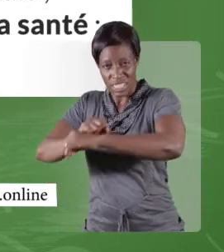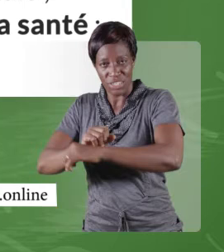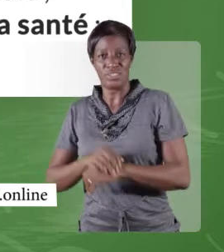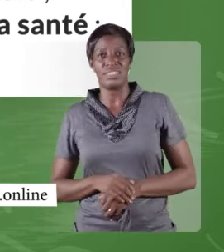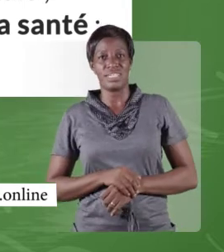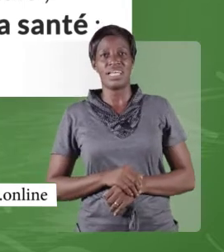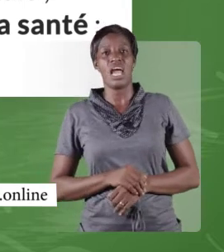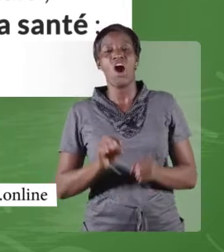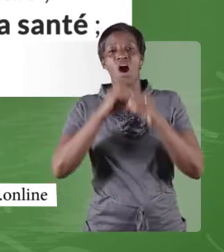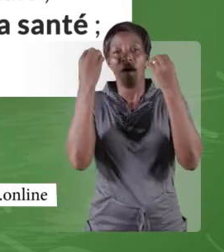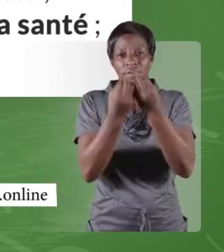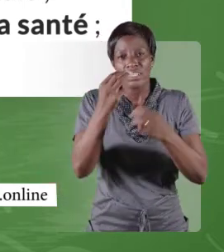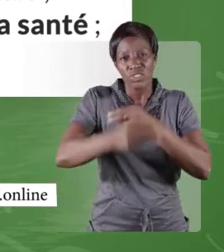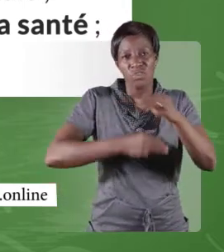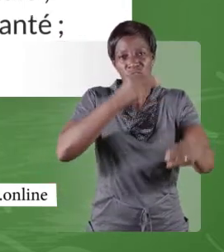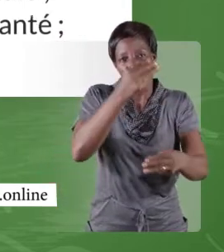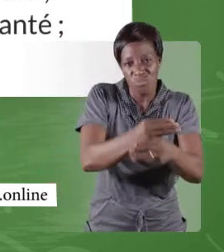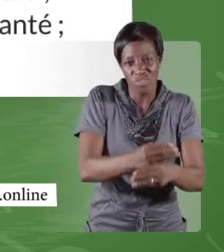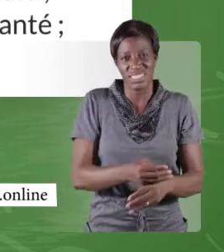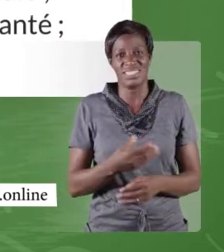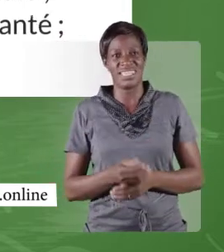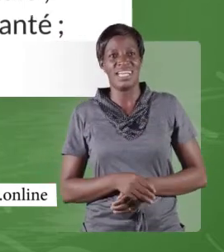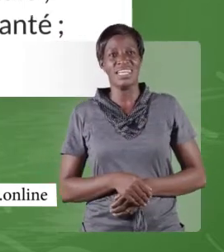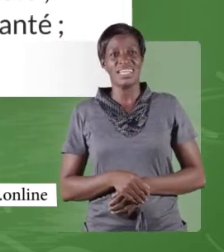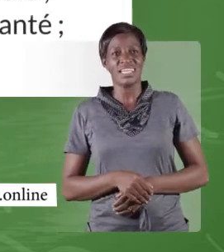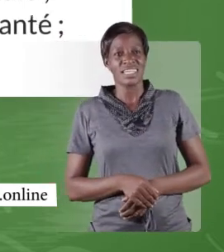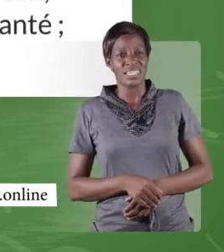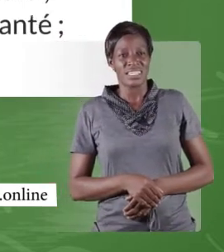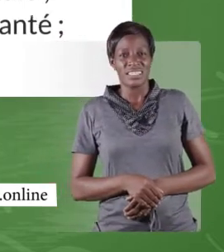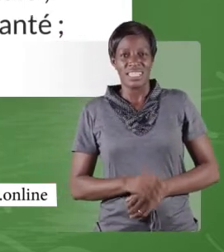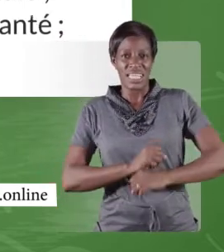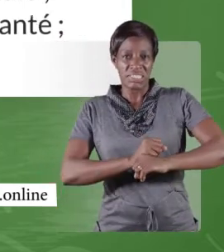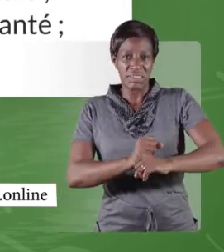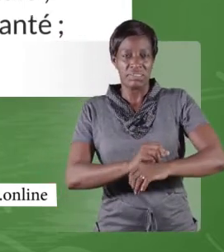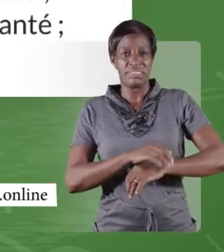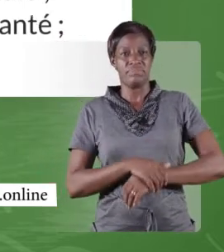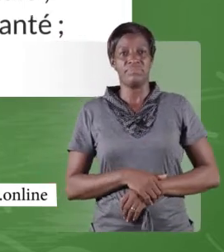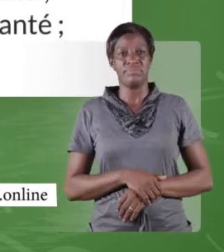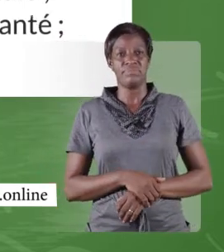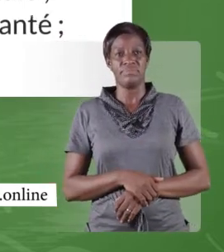l'Organisation mondiale de la santé, le Secrétariat général.